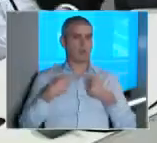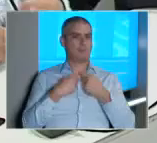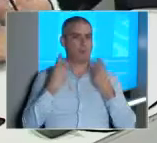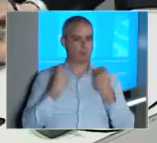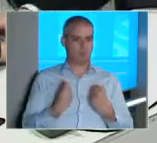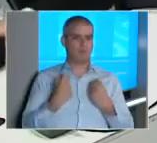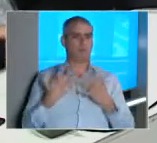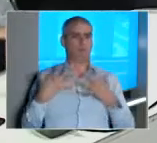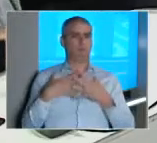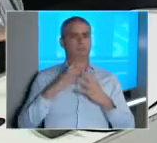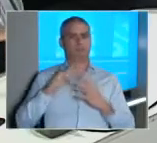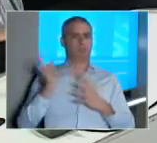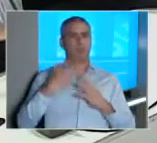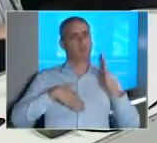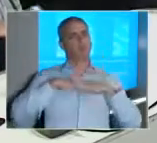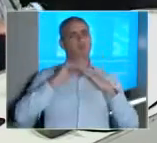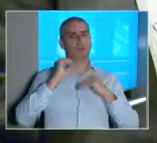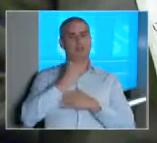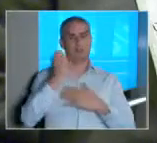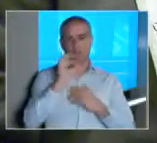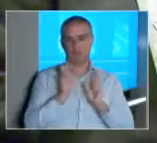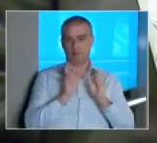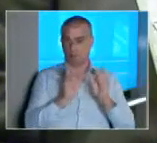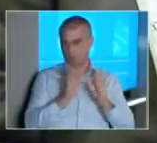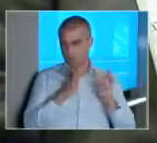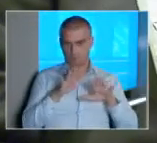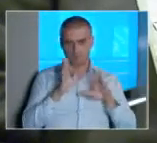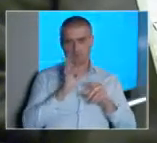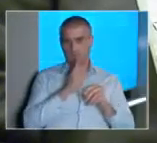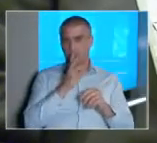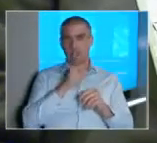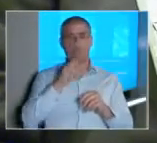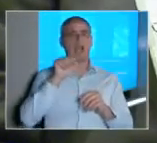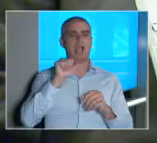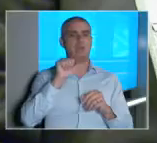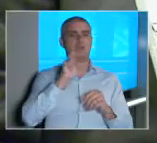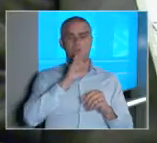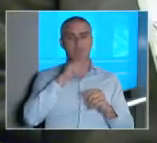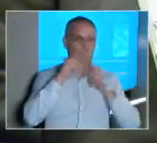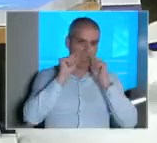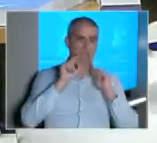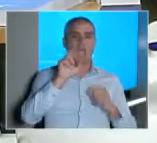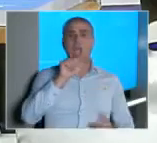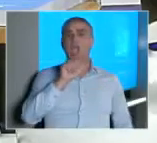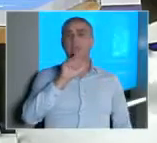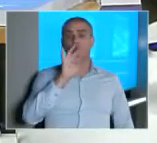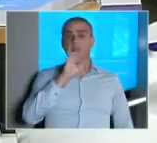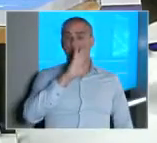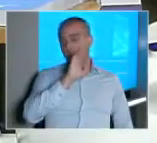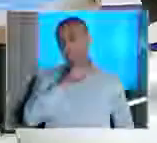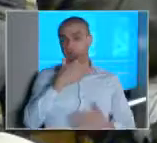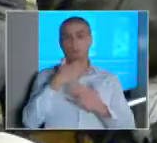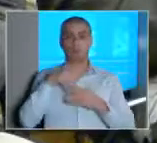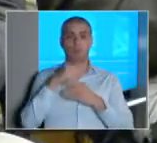טובים, חיבורים שמקסמו את קולות הימין, כדי למנוע כאן ממשלה עם איימן עודה ואחמד טיבי. ויש בקושי ימין גם